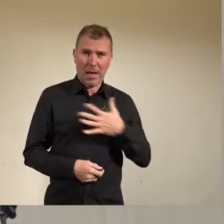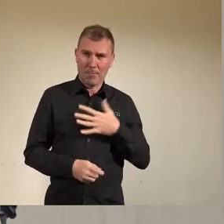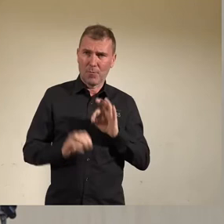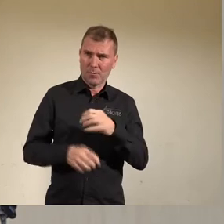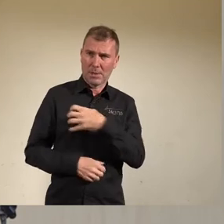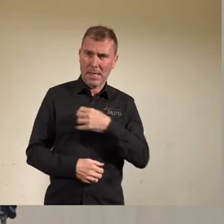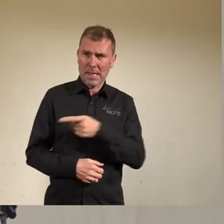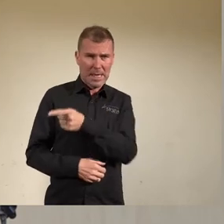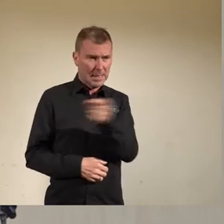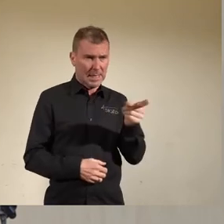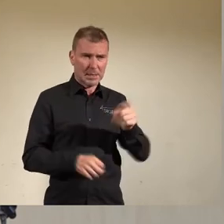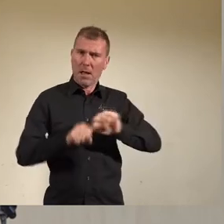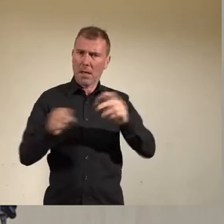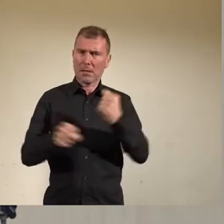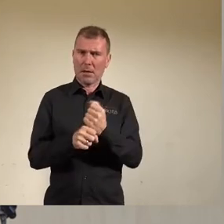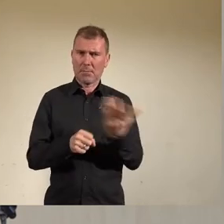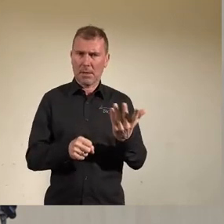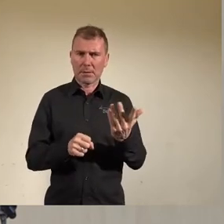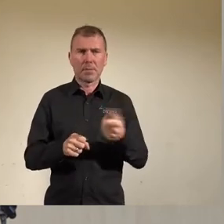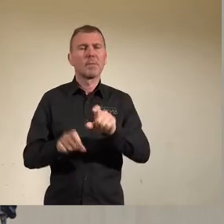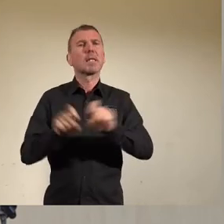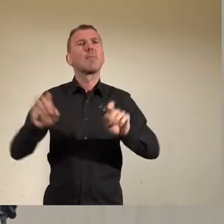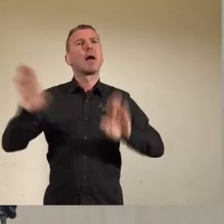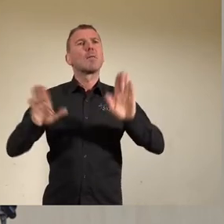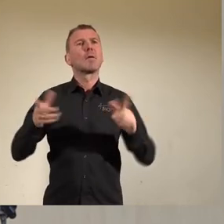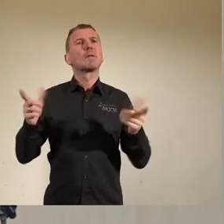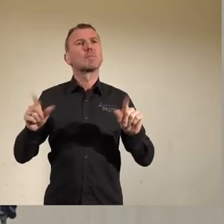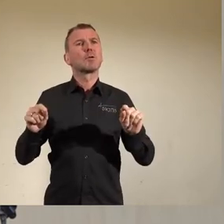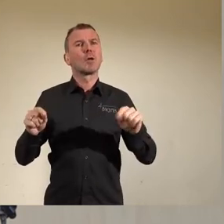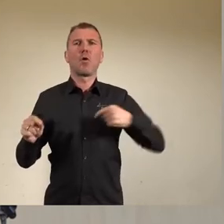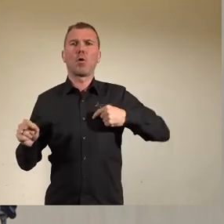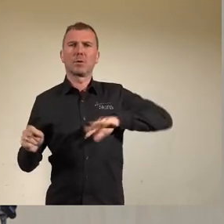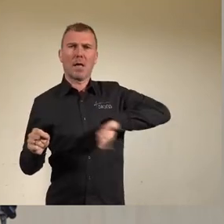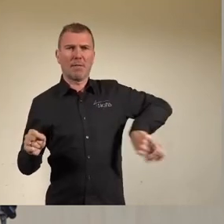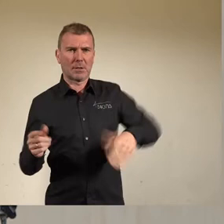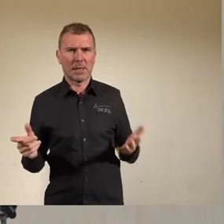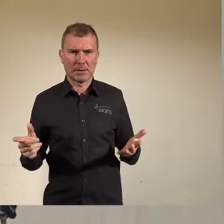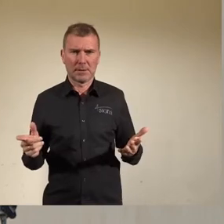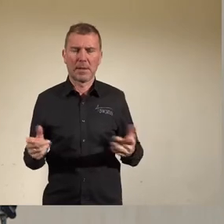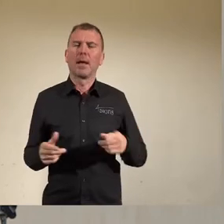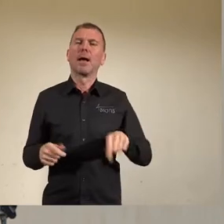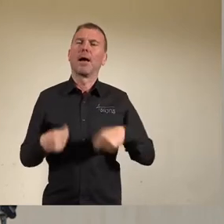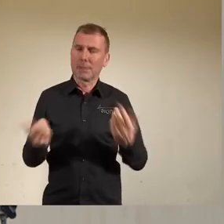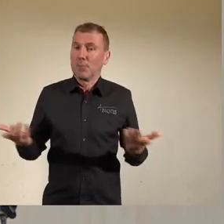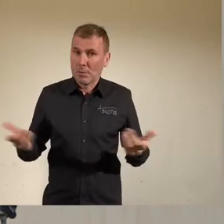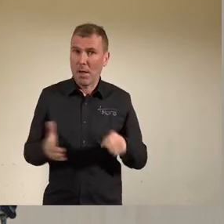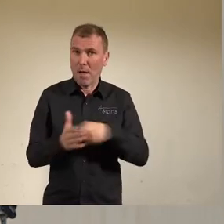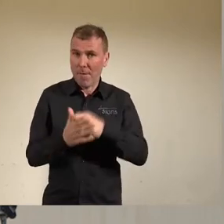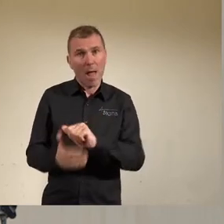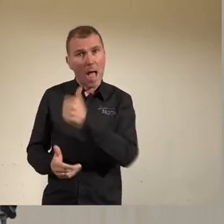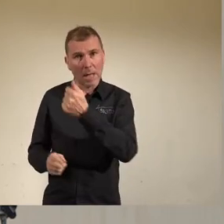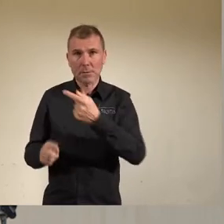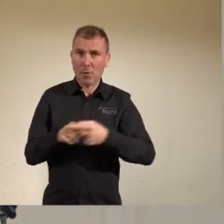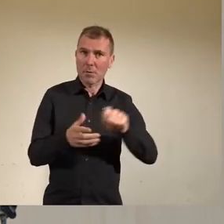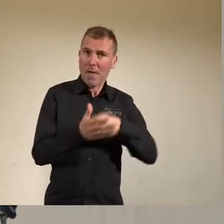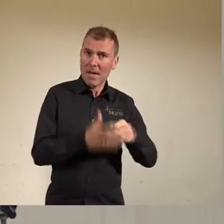Sie haben den Dresdnern klargemacht, was sie alle unter Demokratie verstehen. Nach Ihrer Meinung gibt es Wähler erster und zweiter Klasse, so